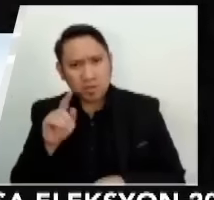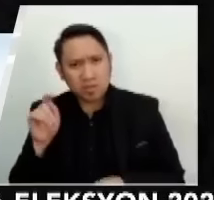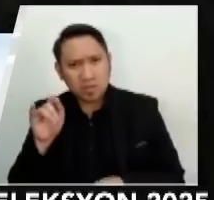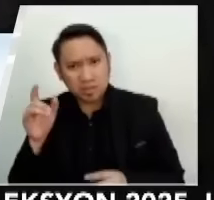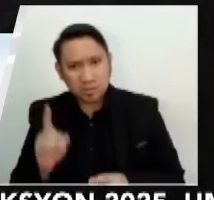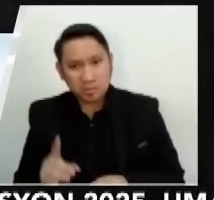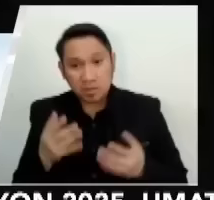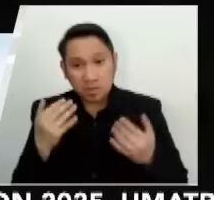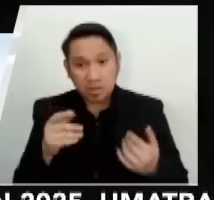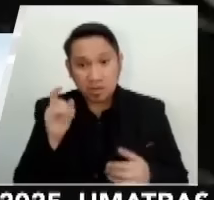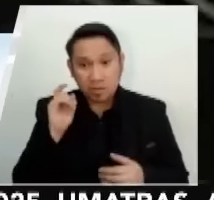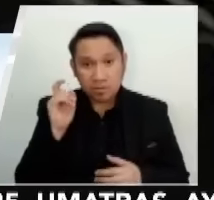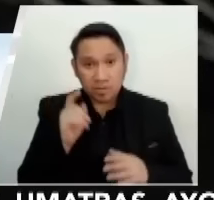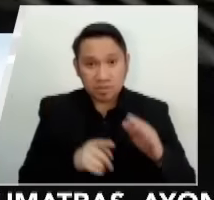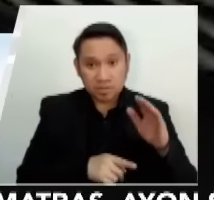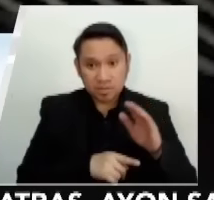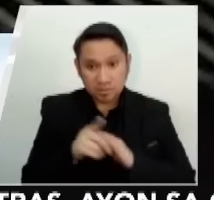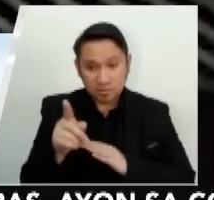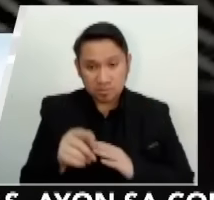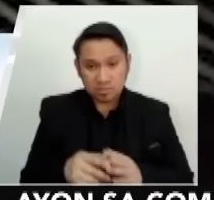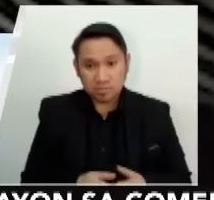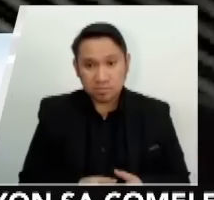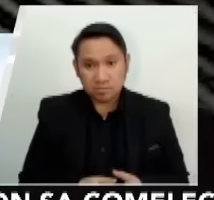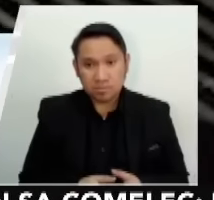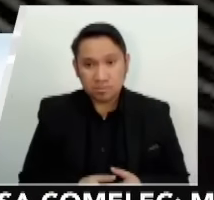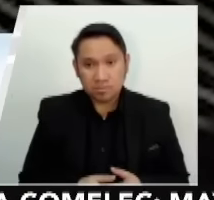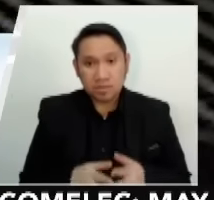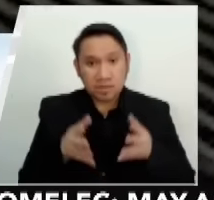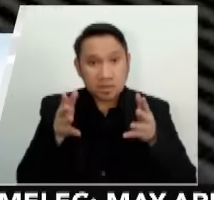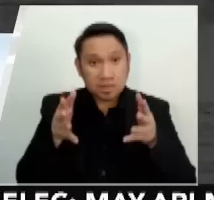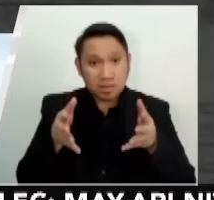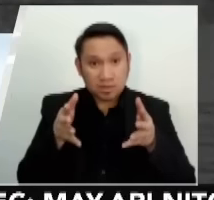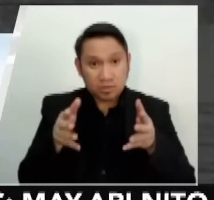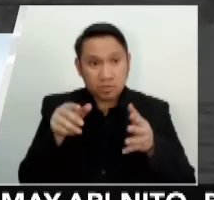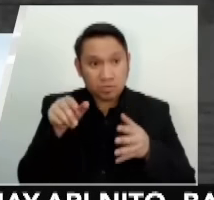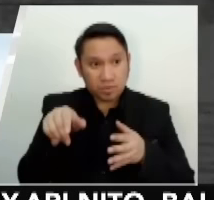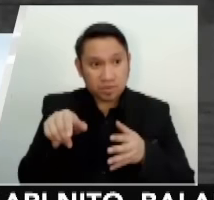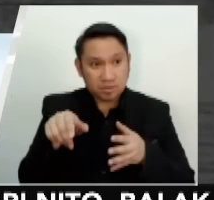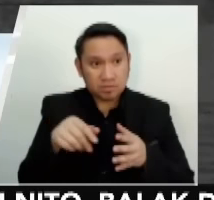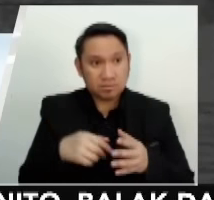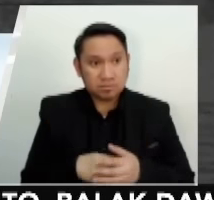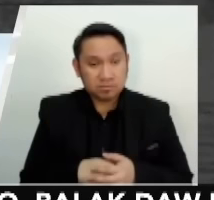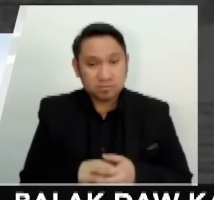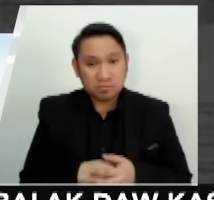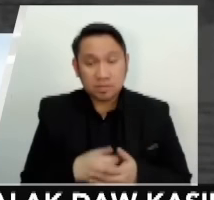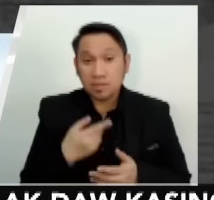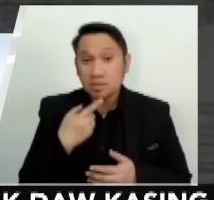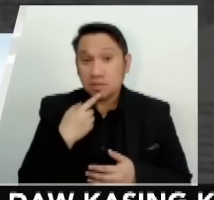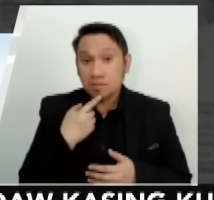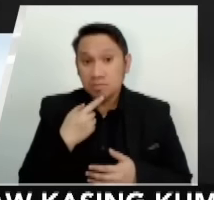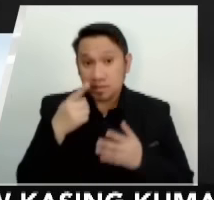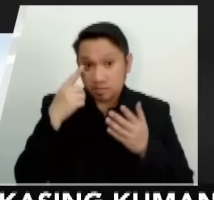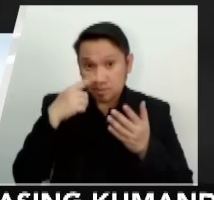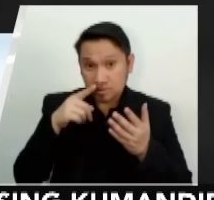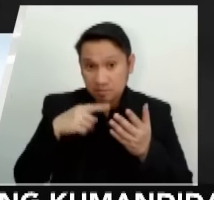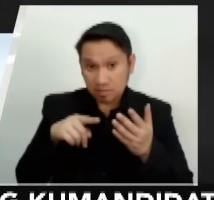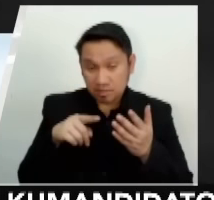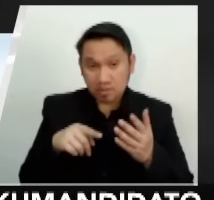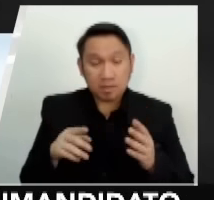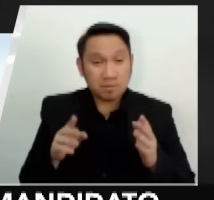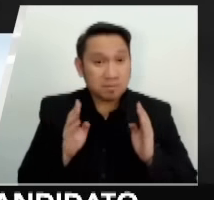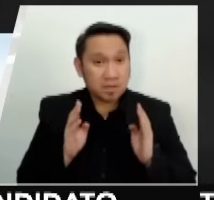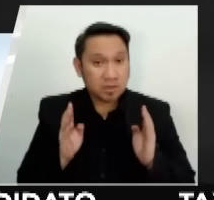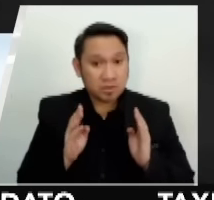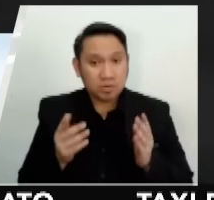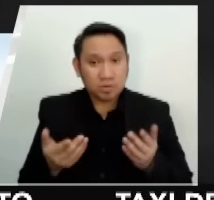sospek at iniwang duguan sa kalsada si Pelayo. Base sa investigasyon ng Baguio City Police, gitgitan sa